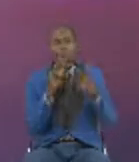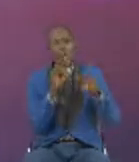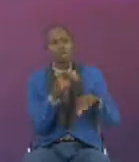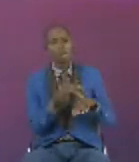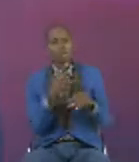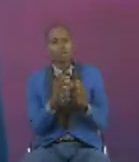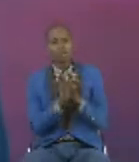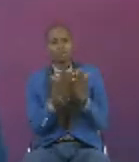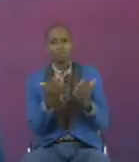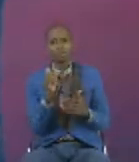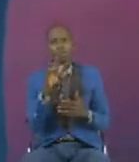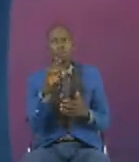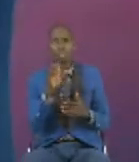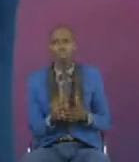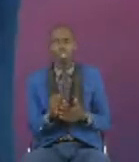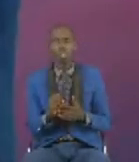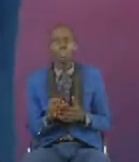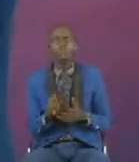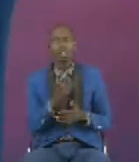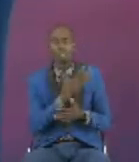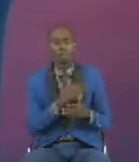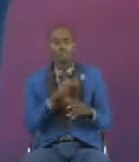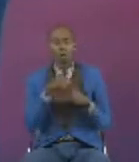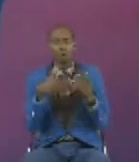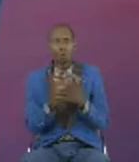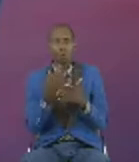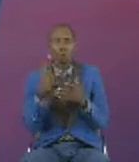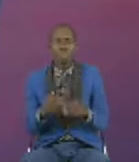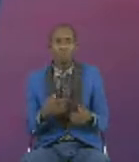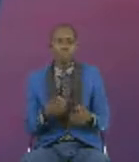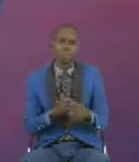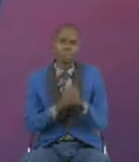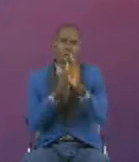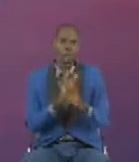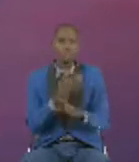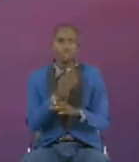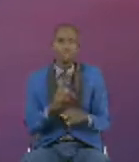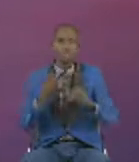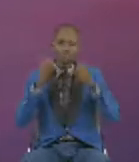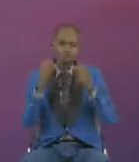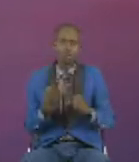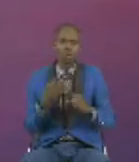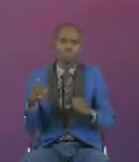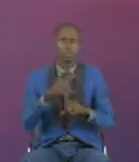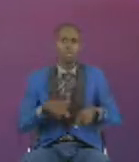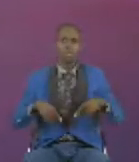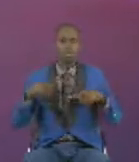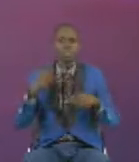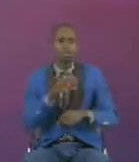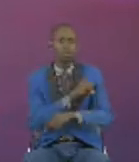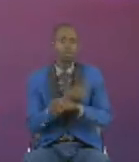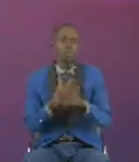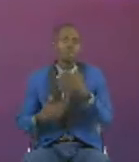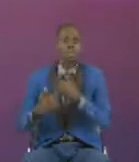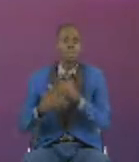Actes et ses apôtres et ses disciples, la force de leur vie, la puissance derrière